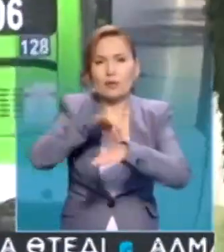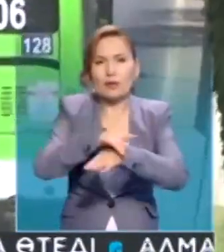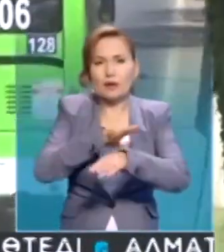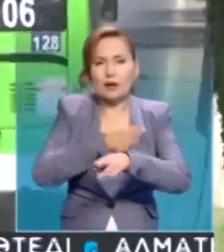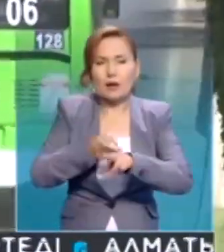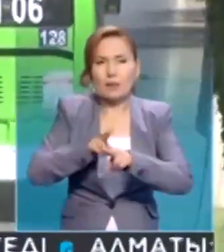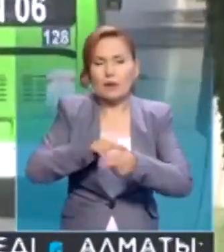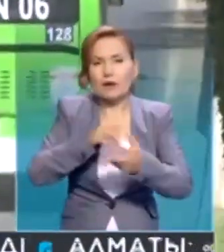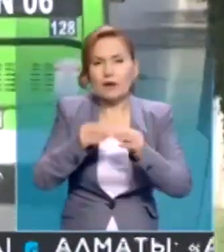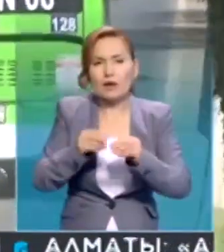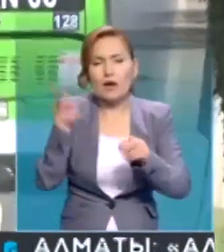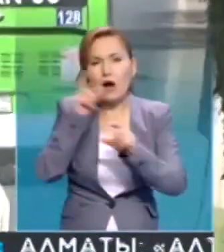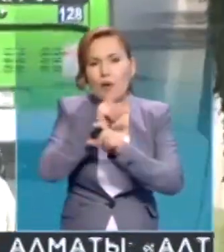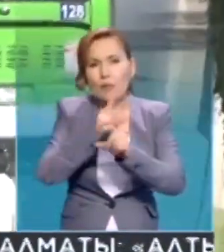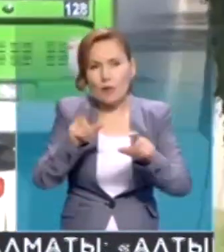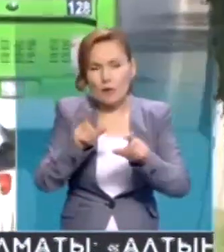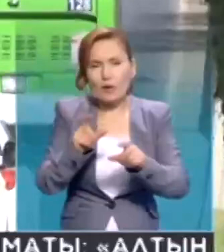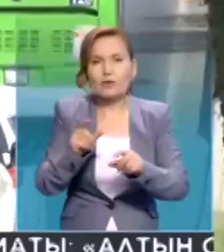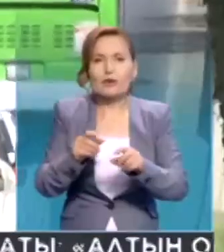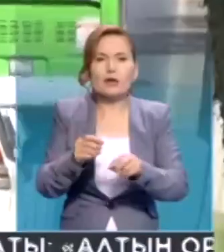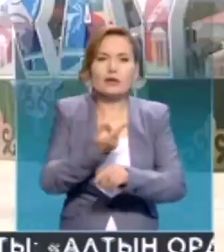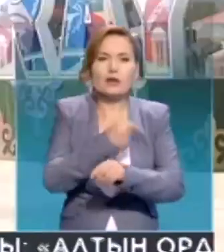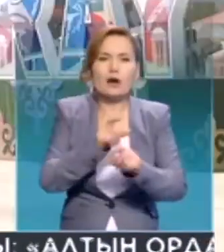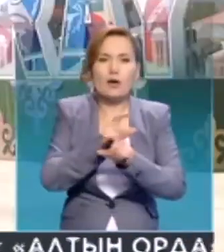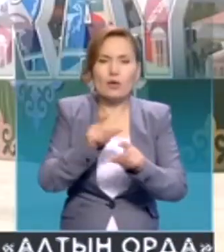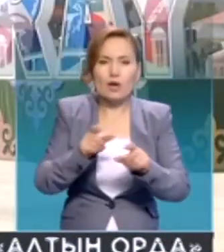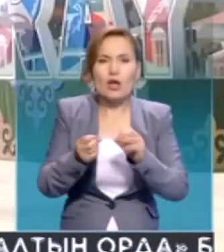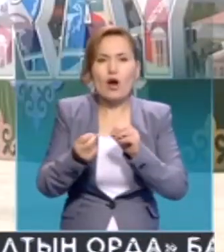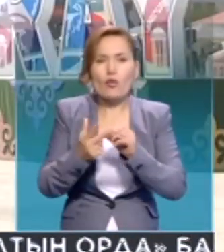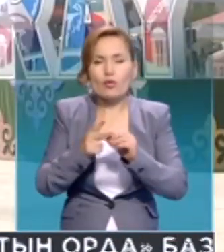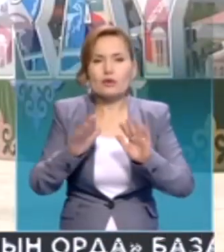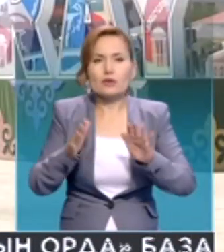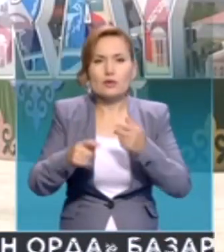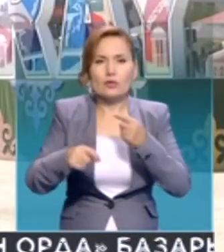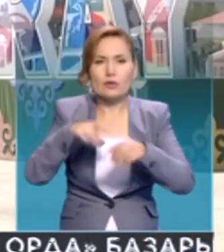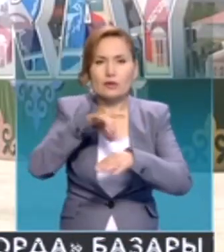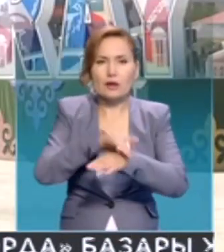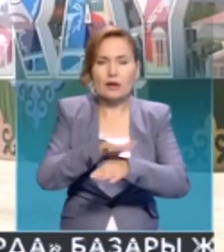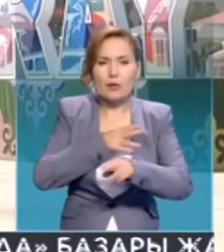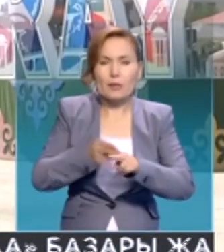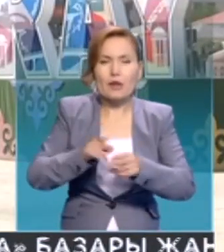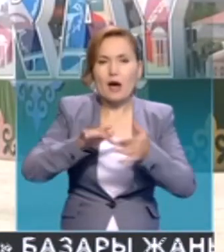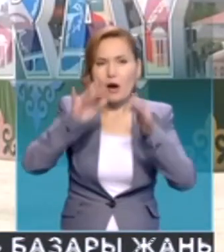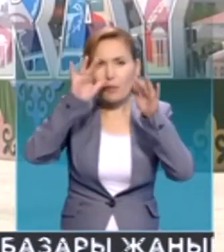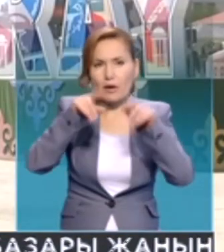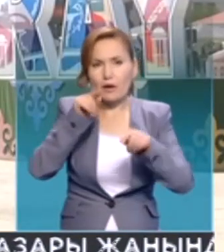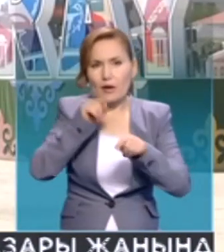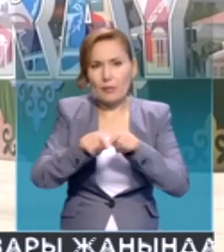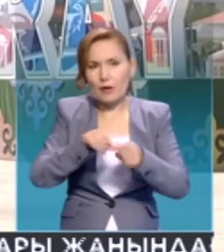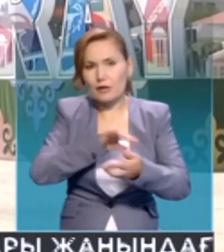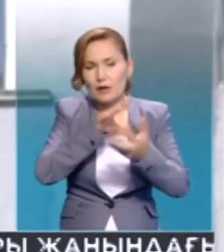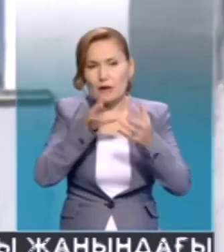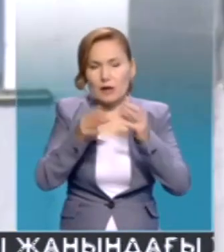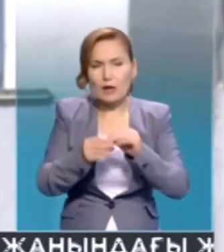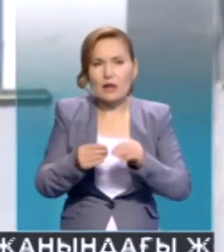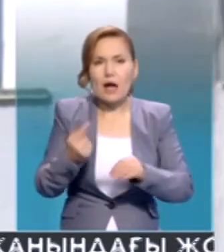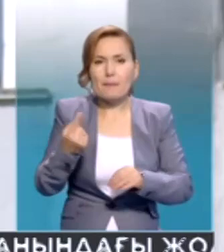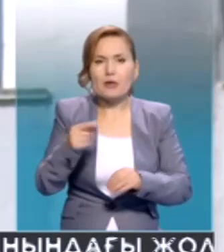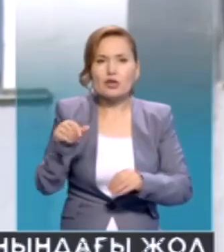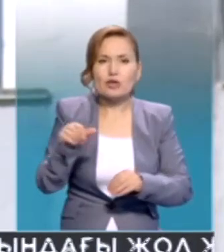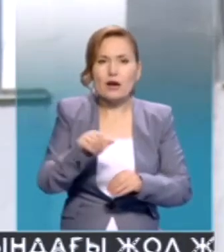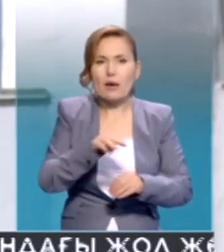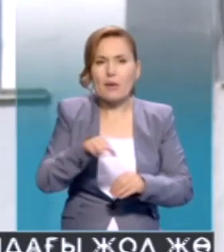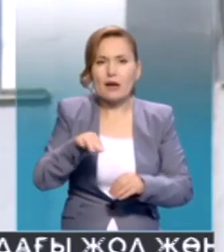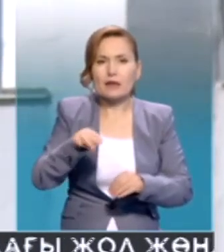білім саласында 15, ал денсаулық сақтау мекемелерінде 13 факт анықталған. Порталға жүргізілген мониторинг қорытындысымен 1,5